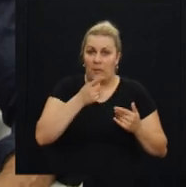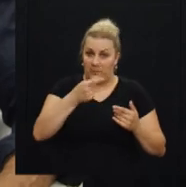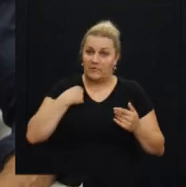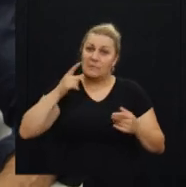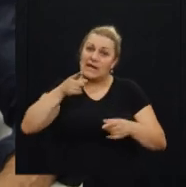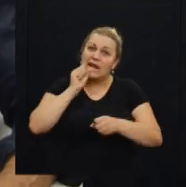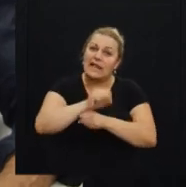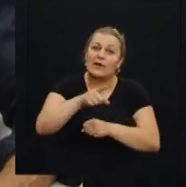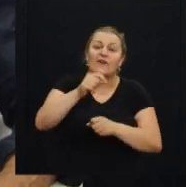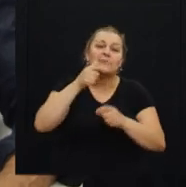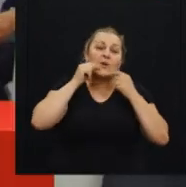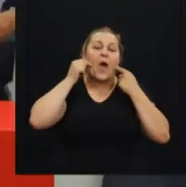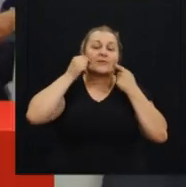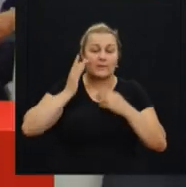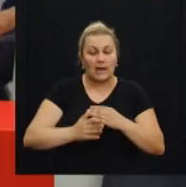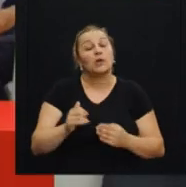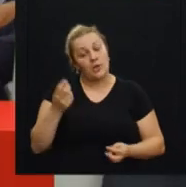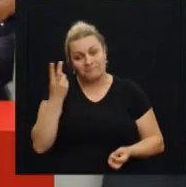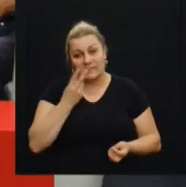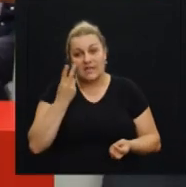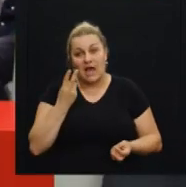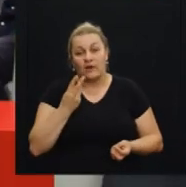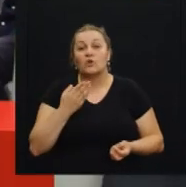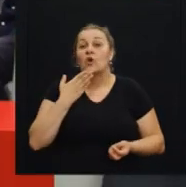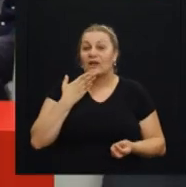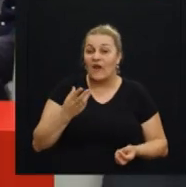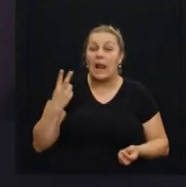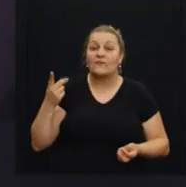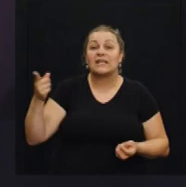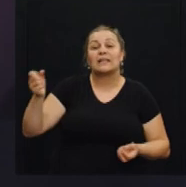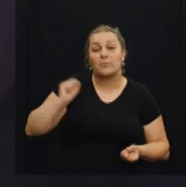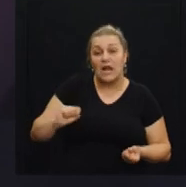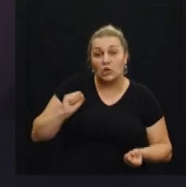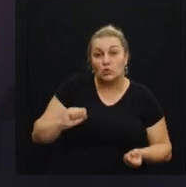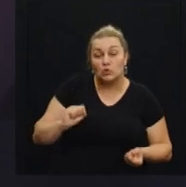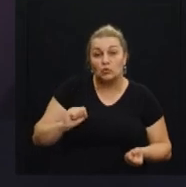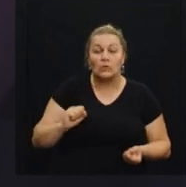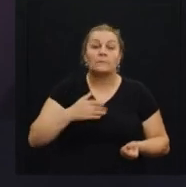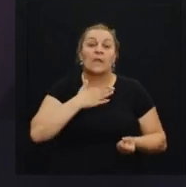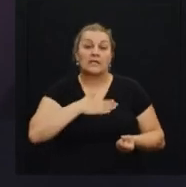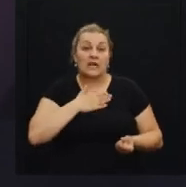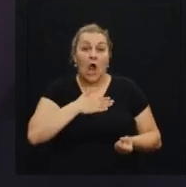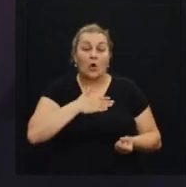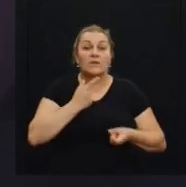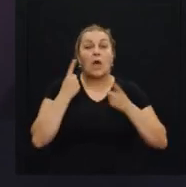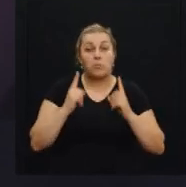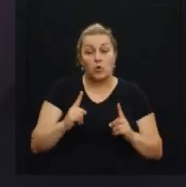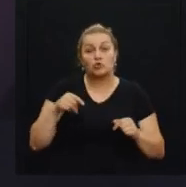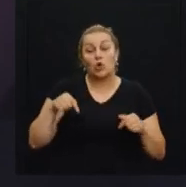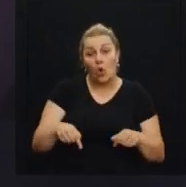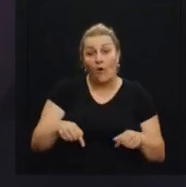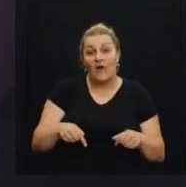na osmijeh na kraju emisije. Pa je, da kako, hvala lijepa Vrba i tebi na trudu. I drago mi je da postoji